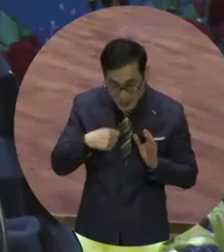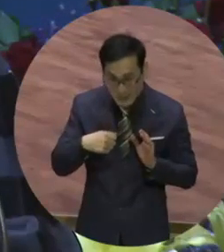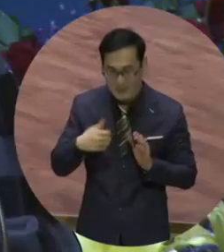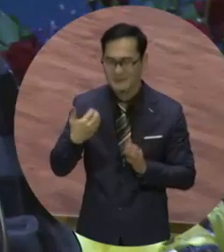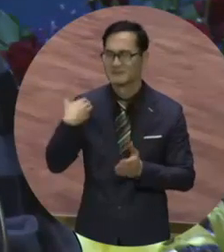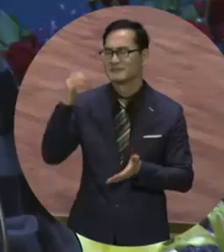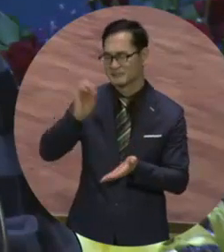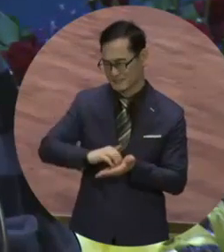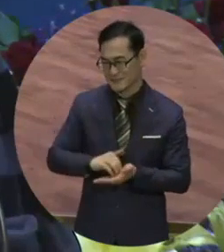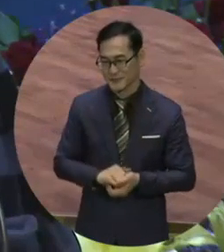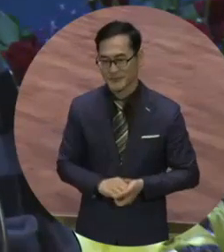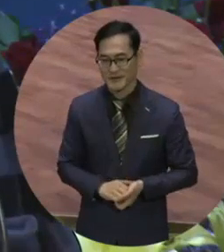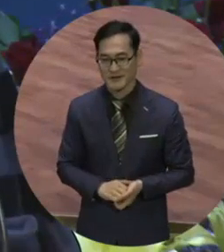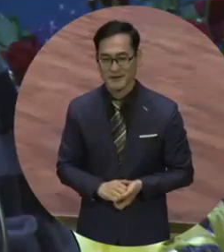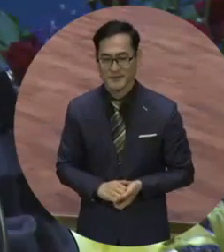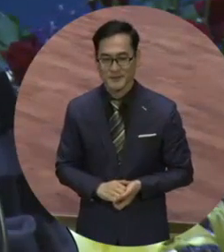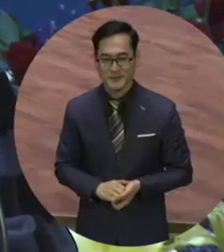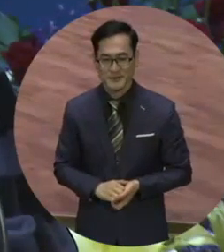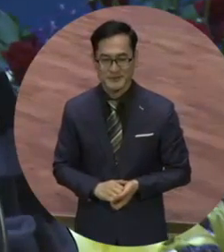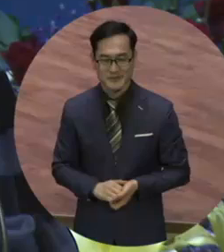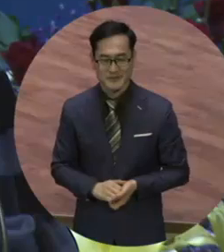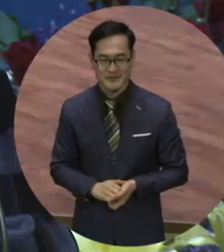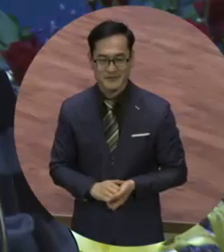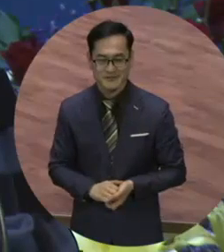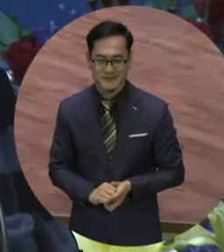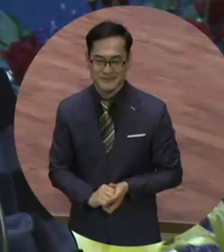또다시 꽃이 피어.